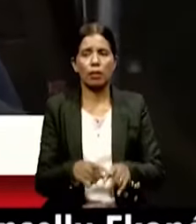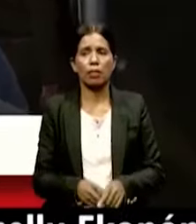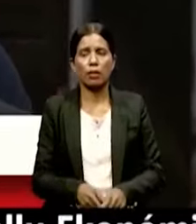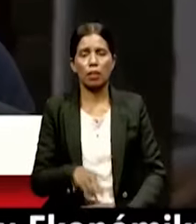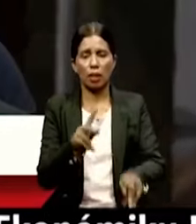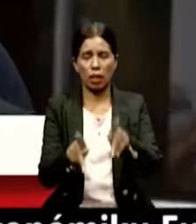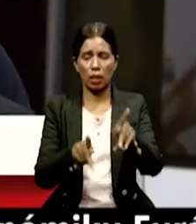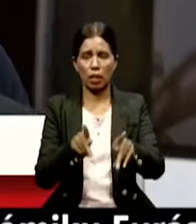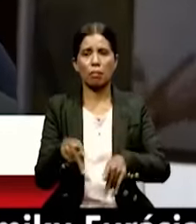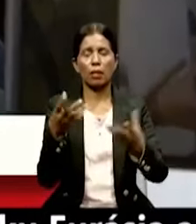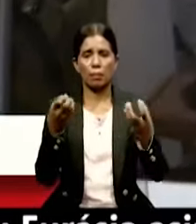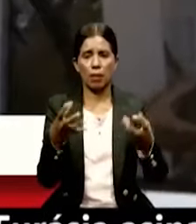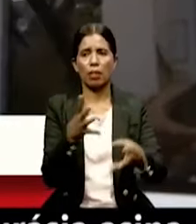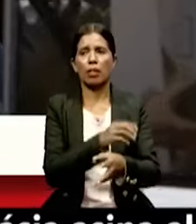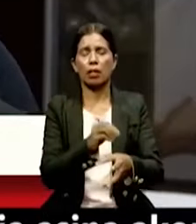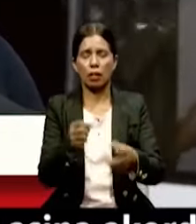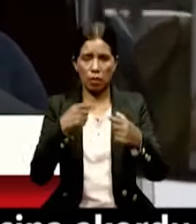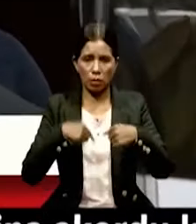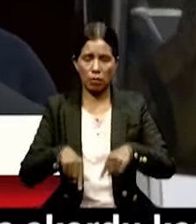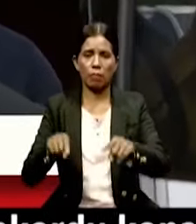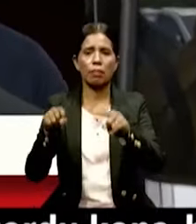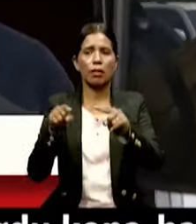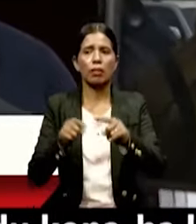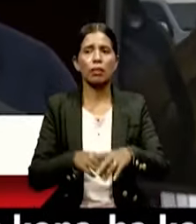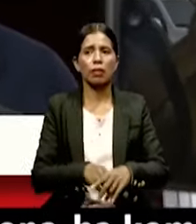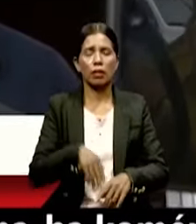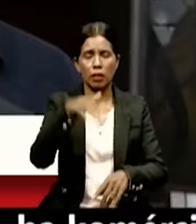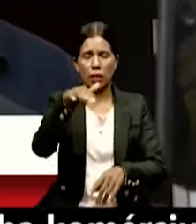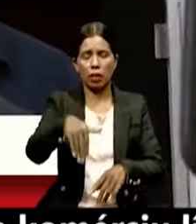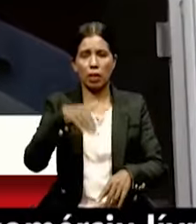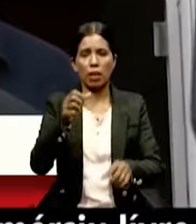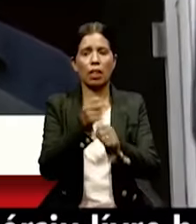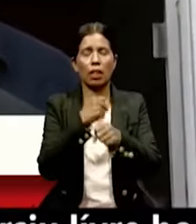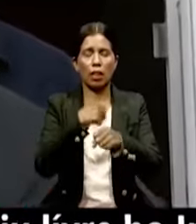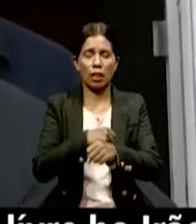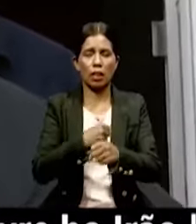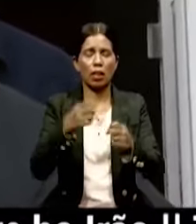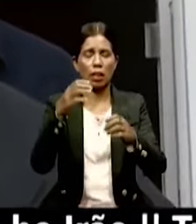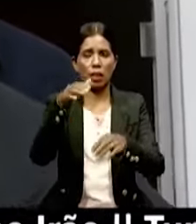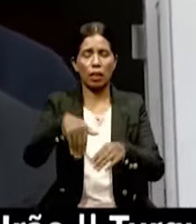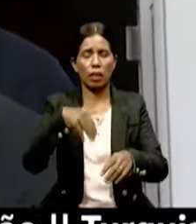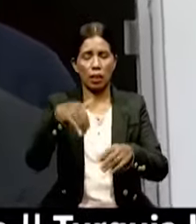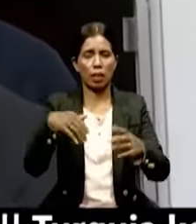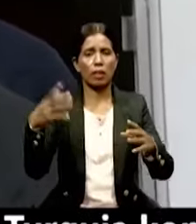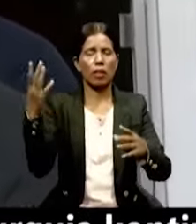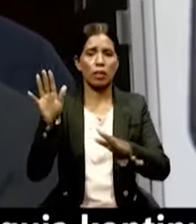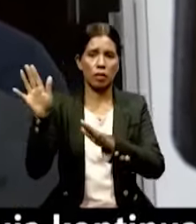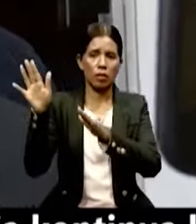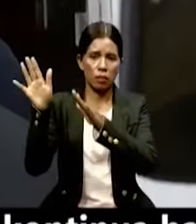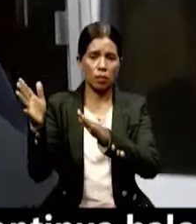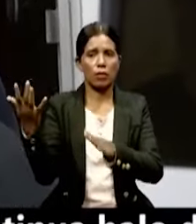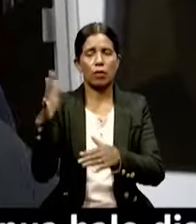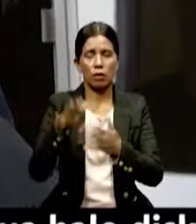komunidades ema barak ba ke hala uma ke hela ke la rai ya foholeten